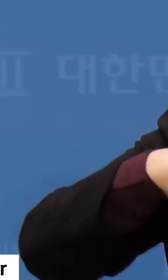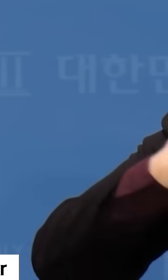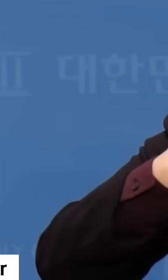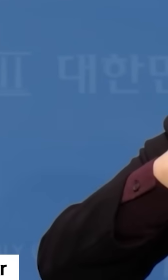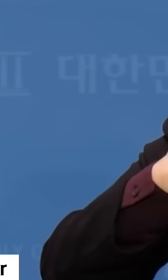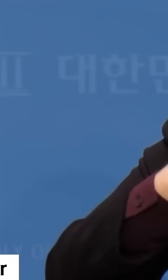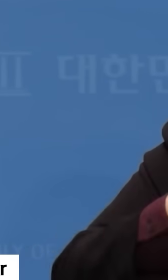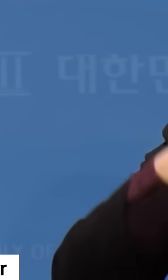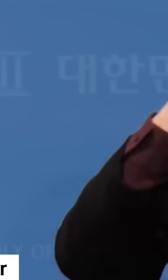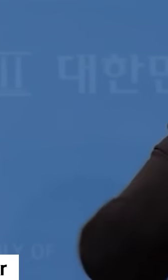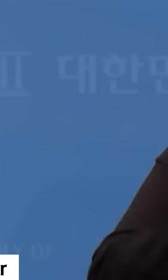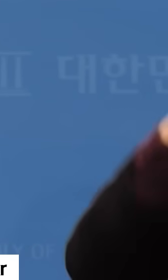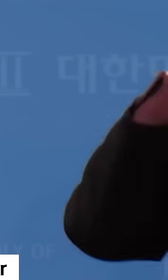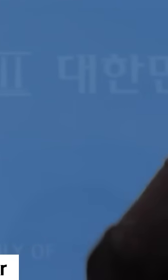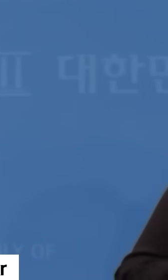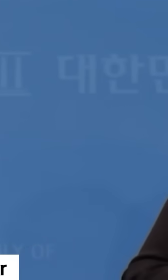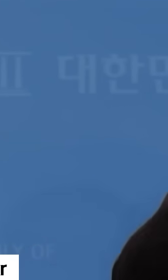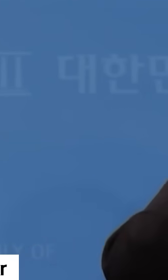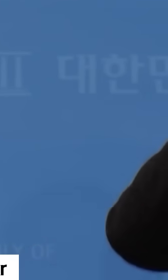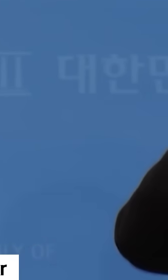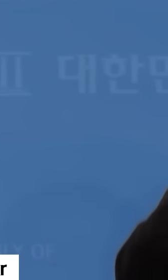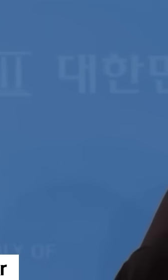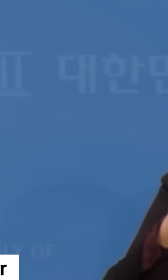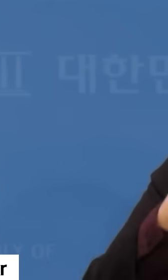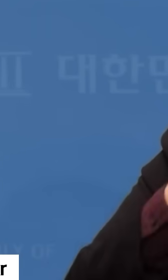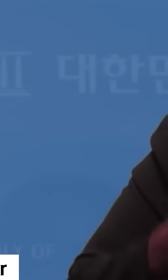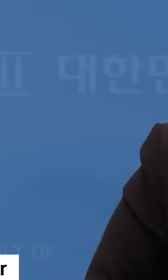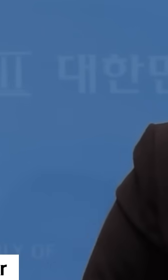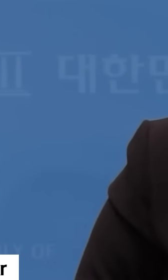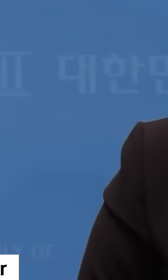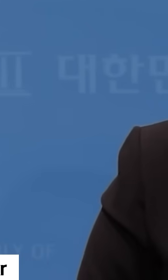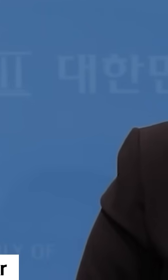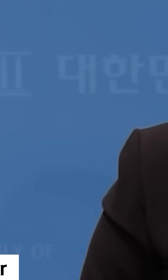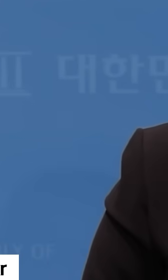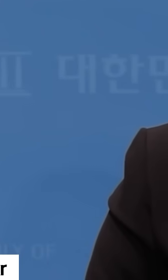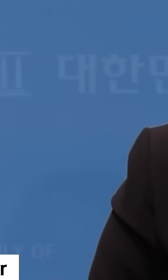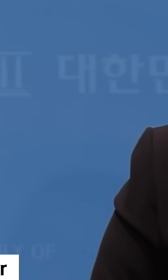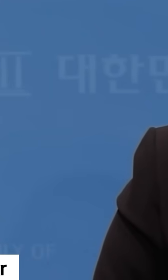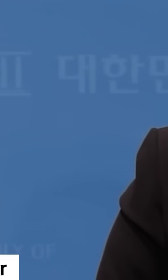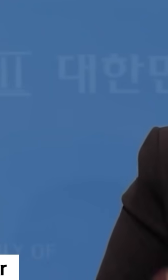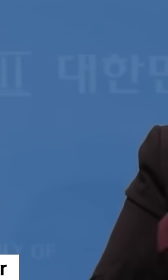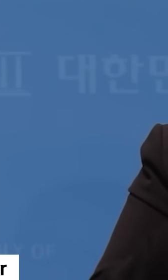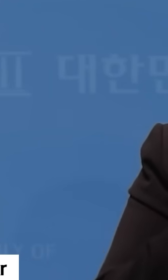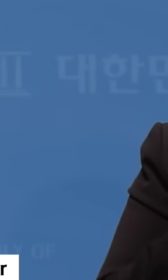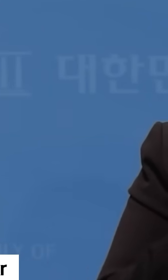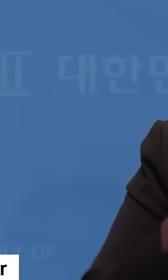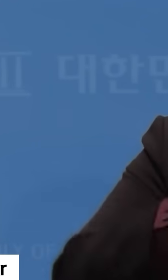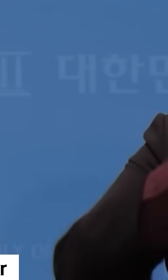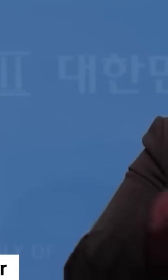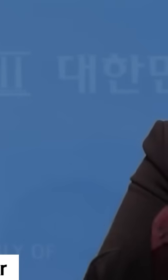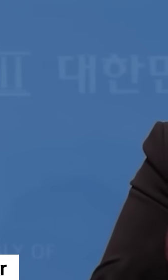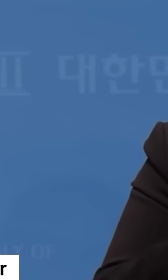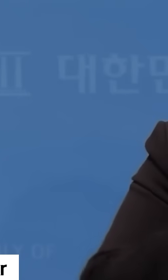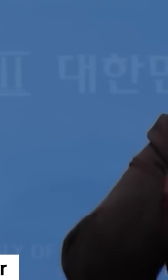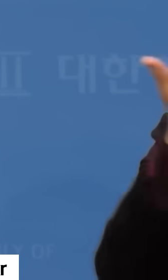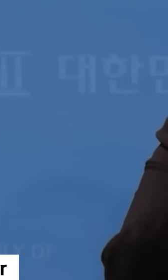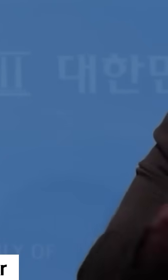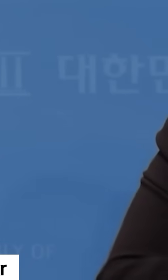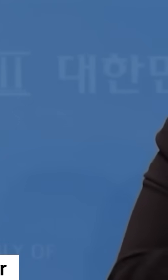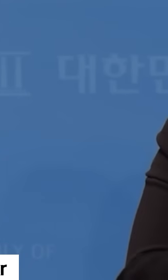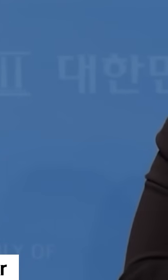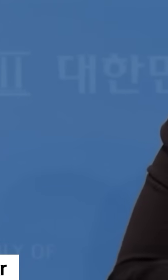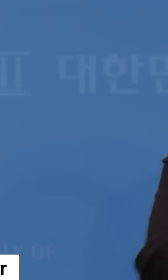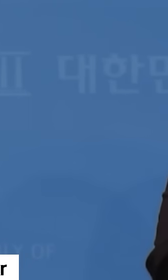모습을 보면서 저는 비통해졌습니다. 저는 국회 법제관으로 제가